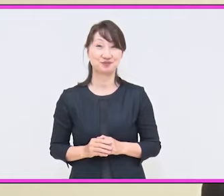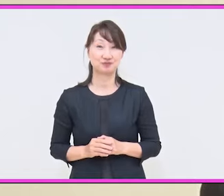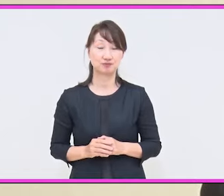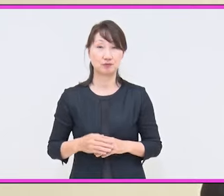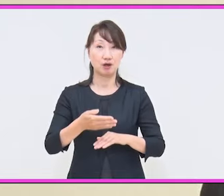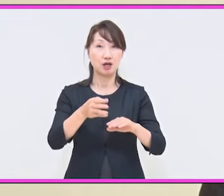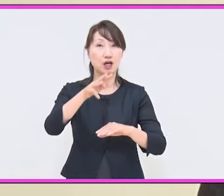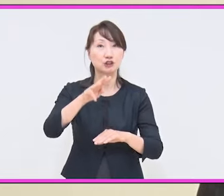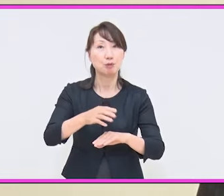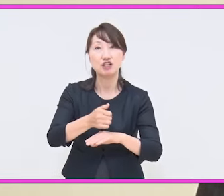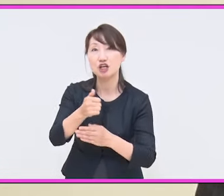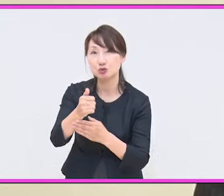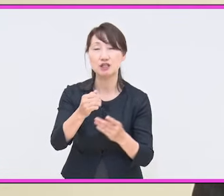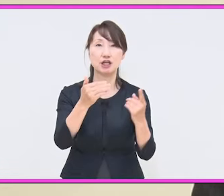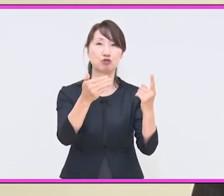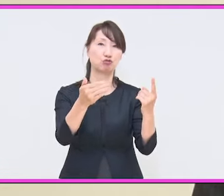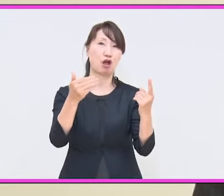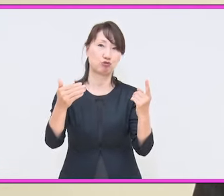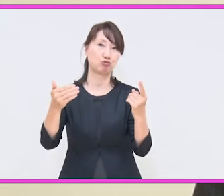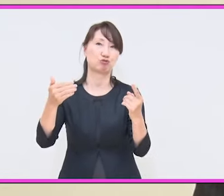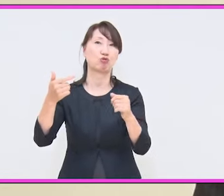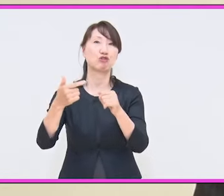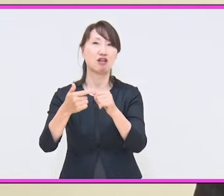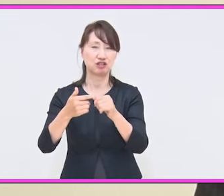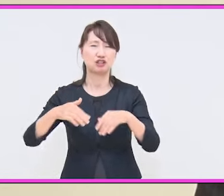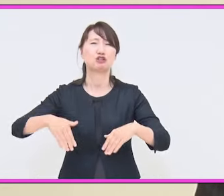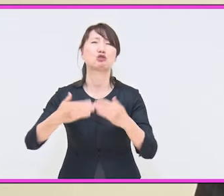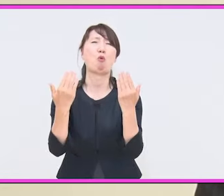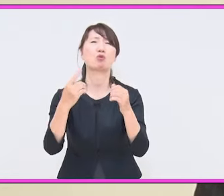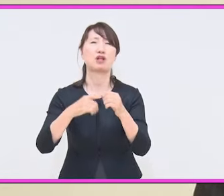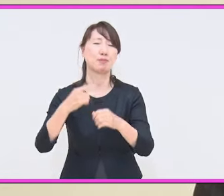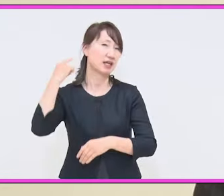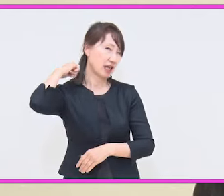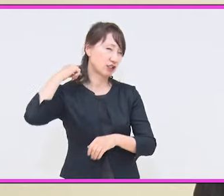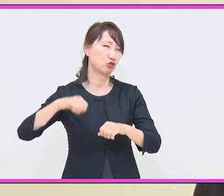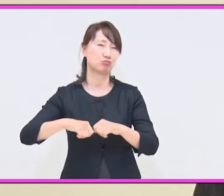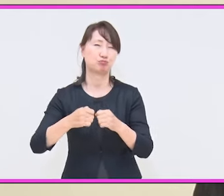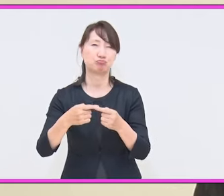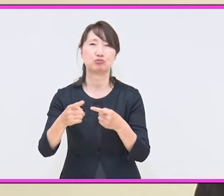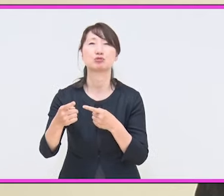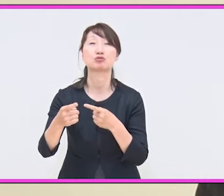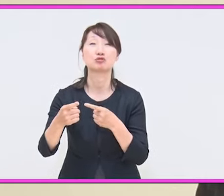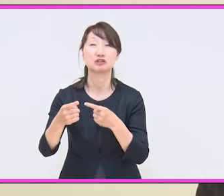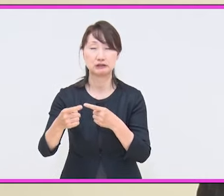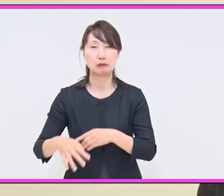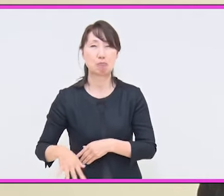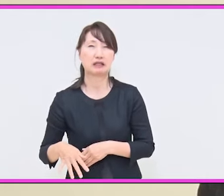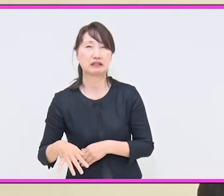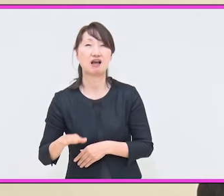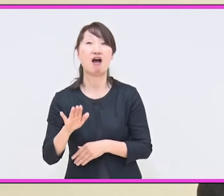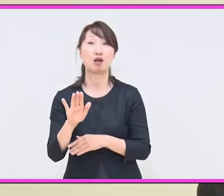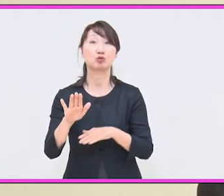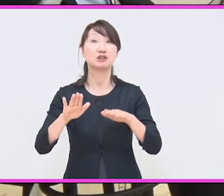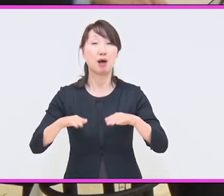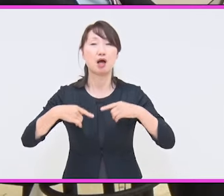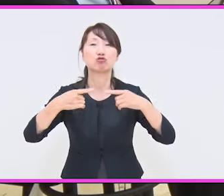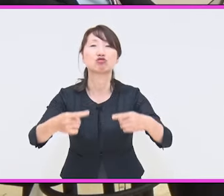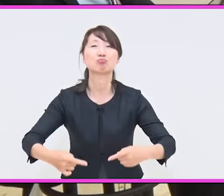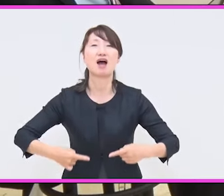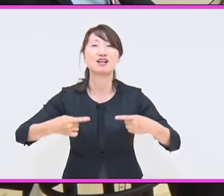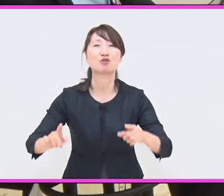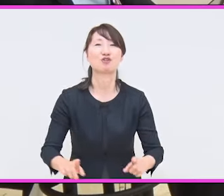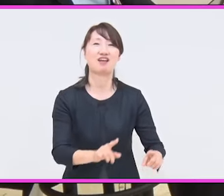島川選手は1996年に交通事故により頸椎を損傷して四肢に麻痺が残り、現在は車椅子を